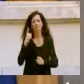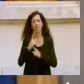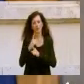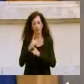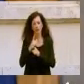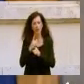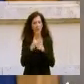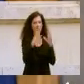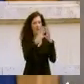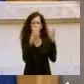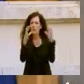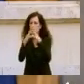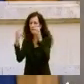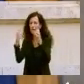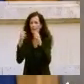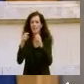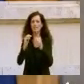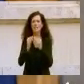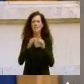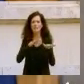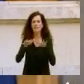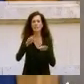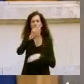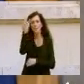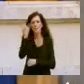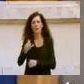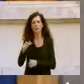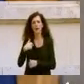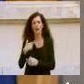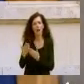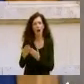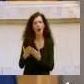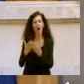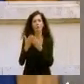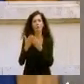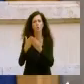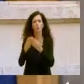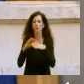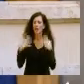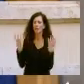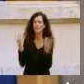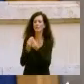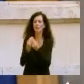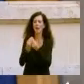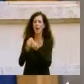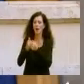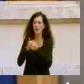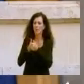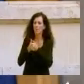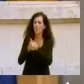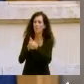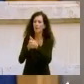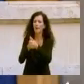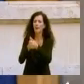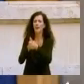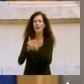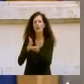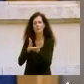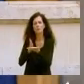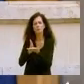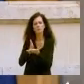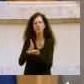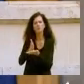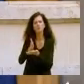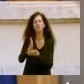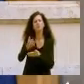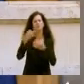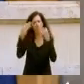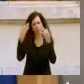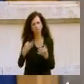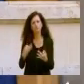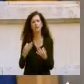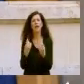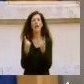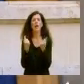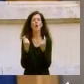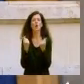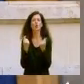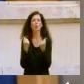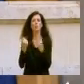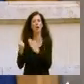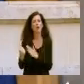tutto il sistema italia verso una decisa vigorosa transizione verso un'economia sostenibile